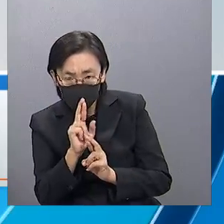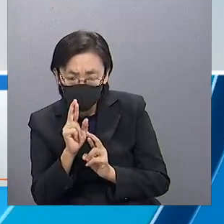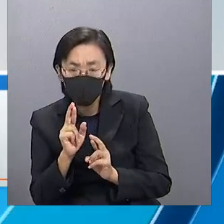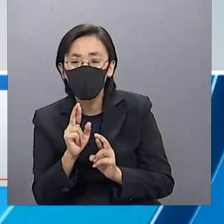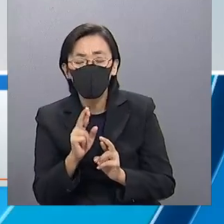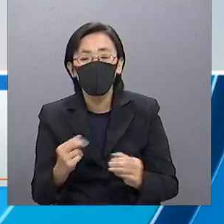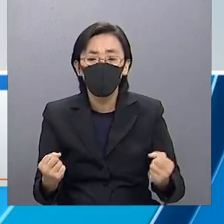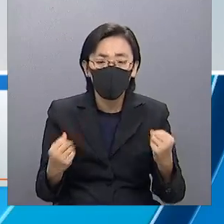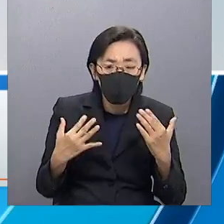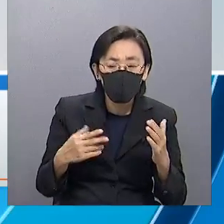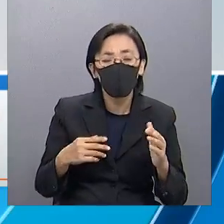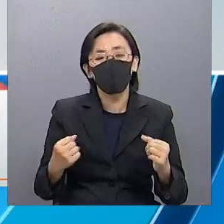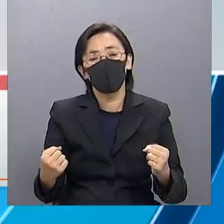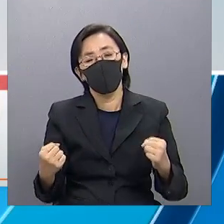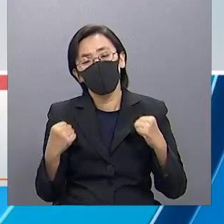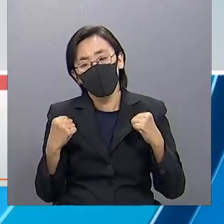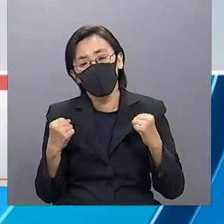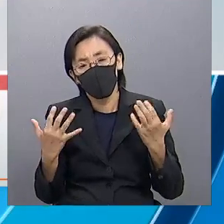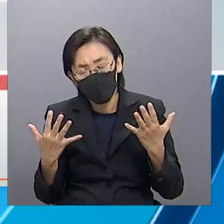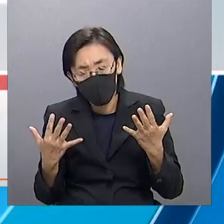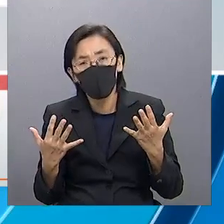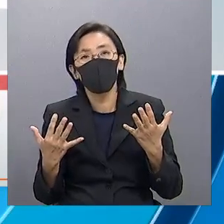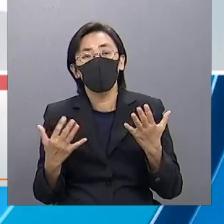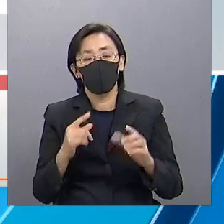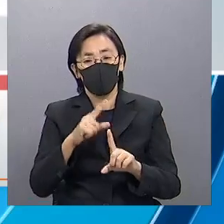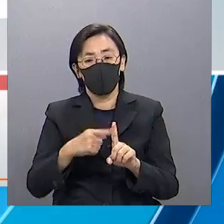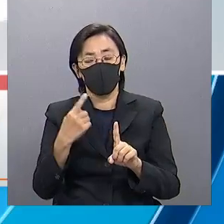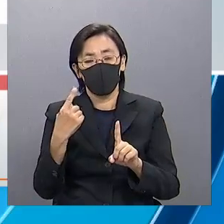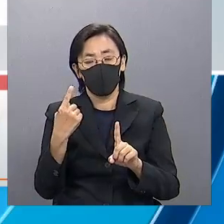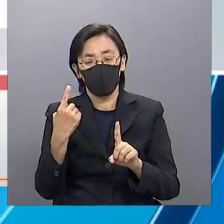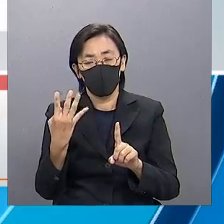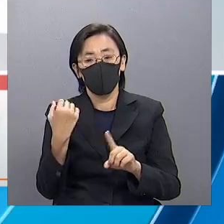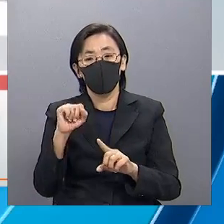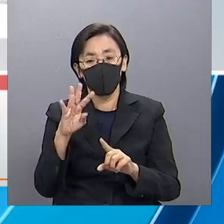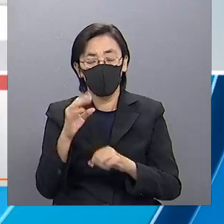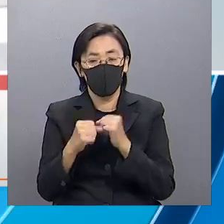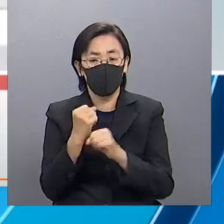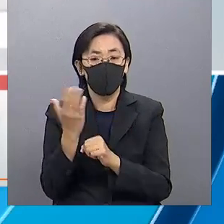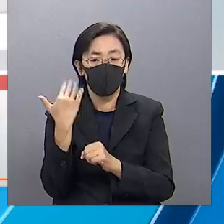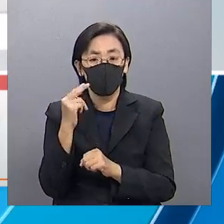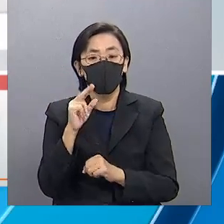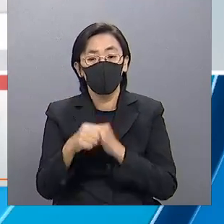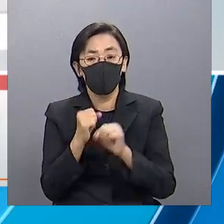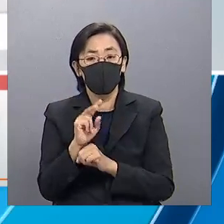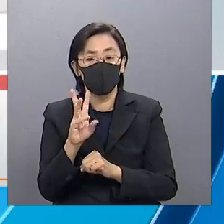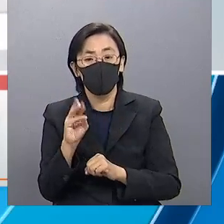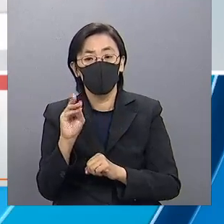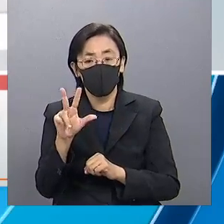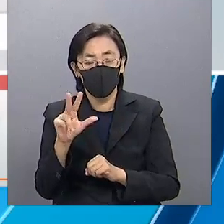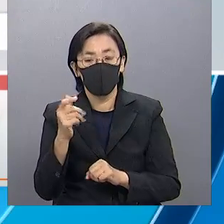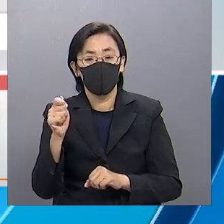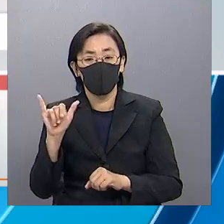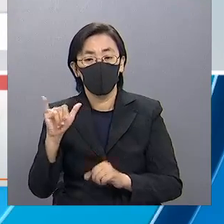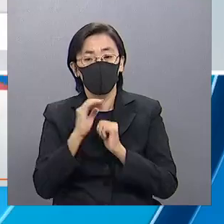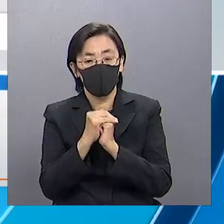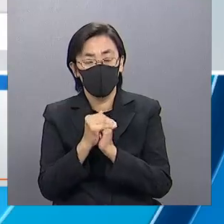กัมีแค่นะคะแล้วก็ในวันที่ 14 ม. สายน ปีที่แล้ว 2562ทางอ. จีนก็อนุมัตตำหับย